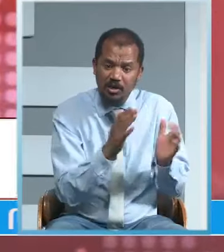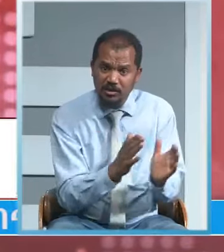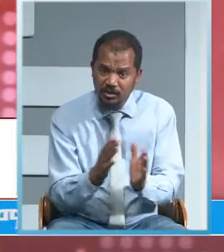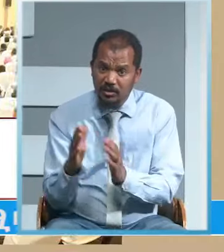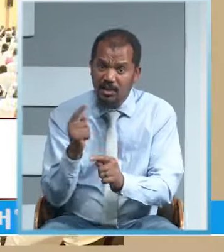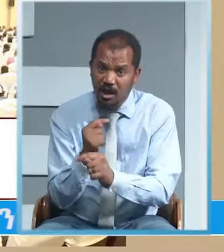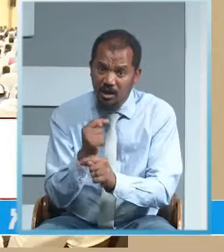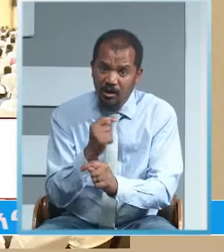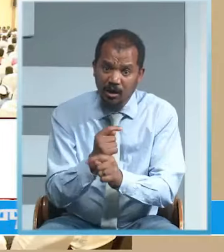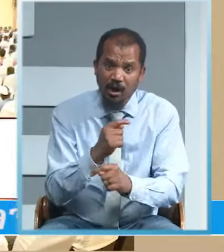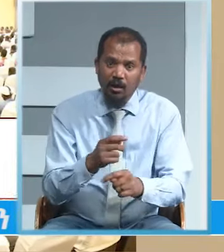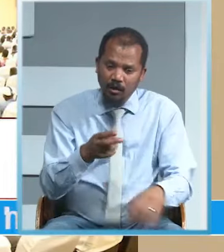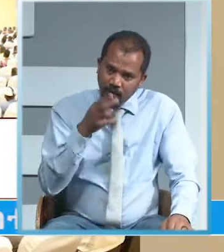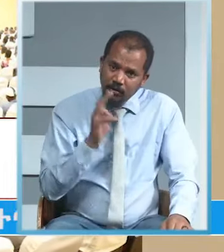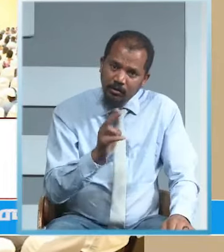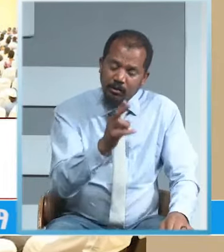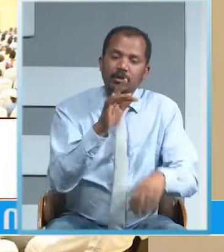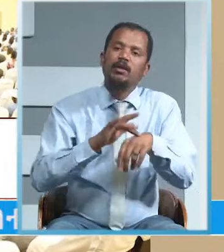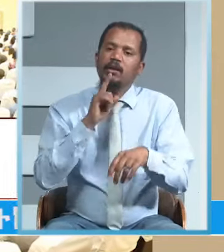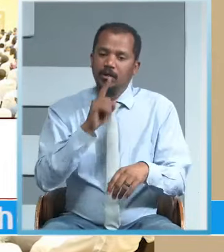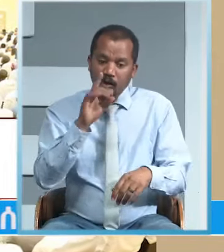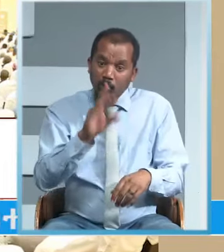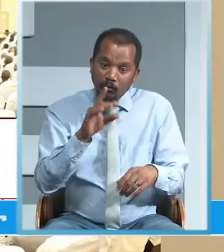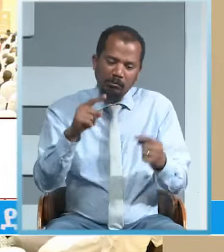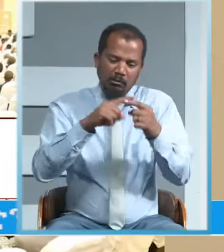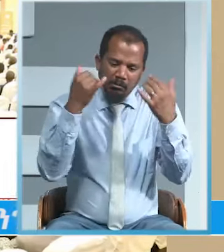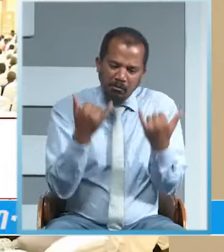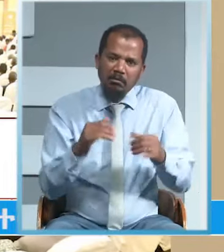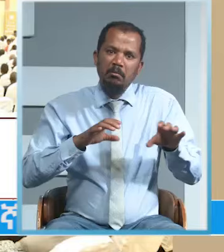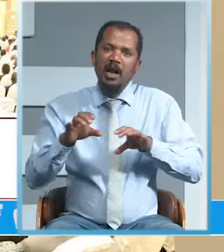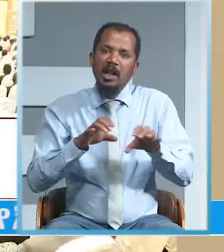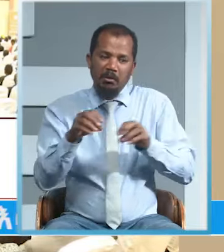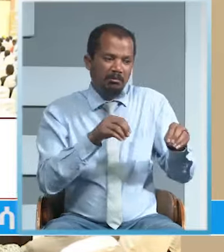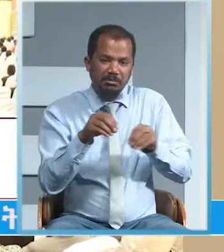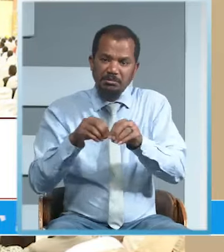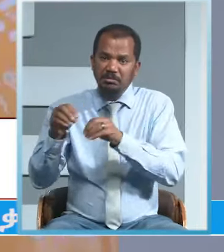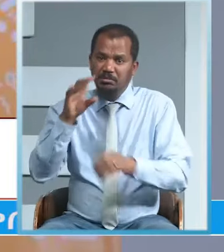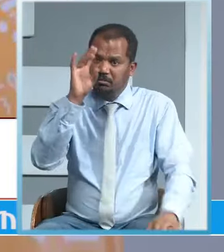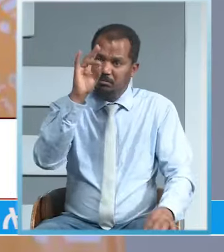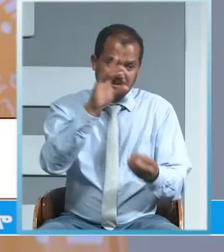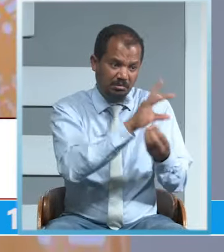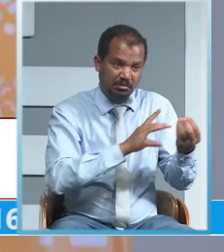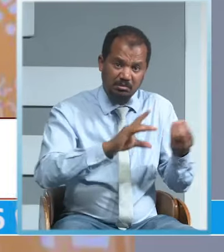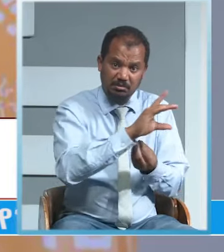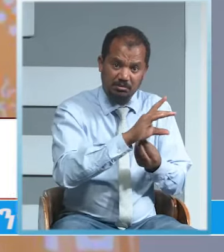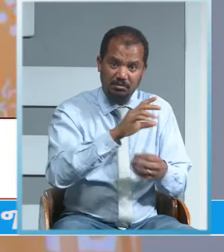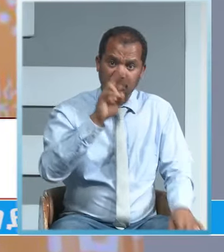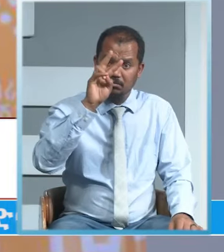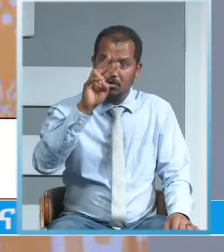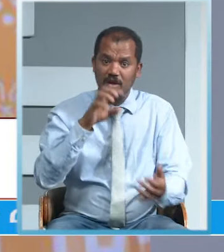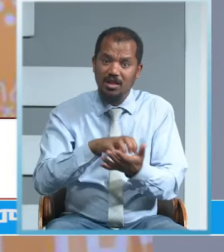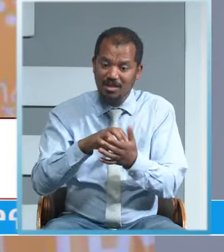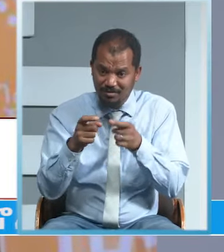ተግባራት በመፋጠን ላይ ናቸው። ኮሚሽኑ እስካሁን ባደረገው እንቅስቃሴም በሰባት ክልሎችና በሁለት